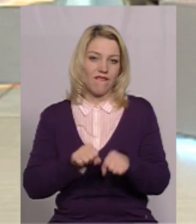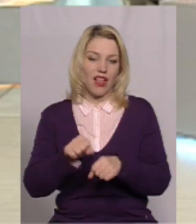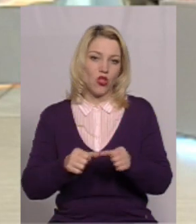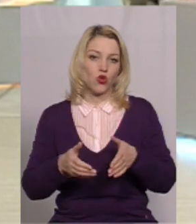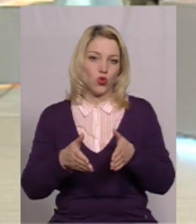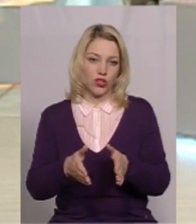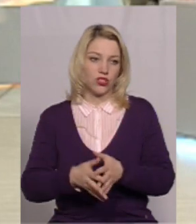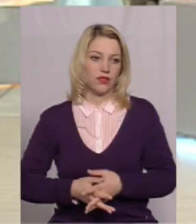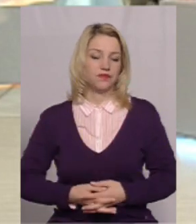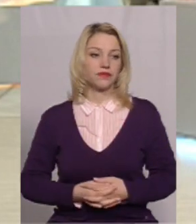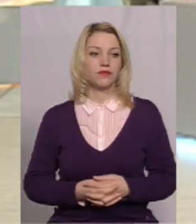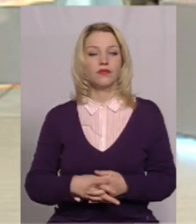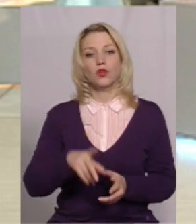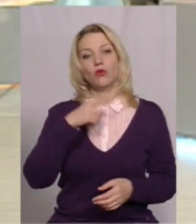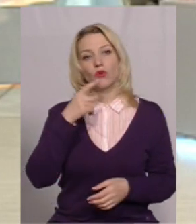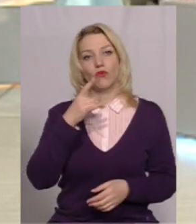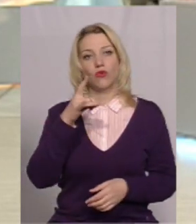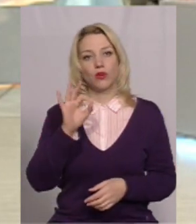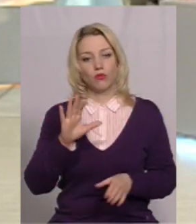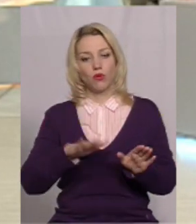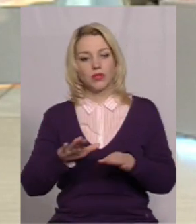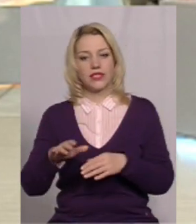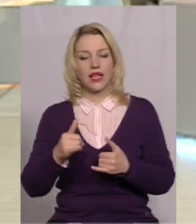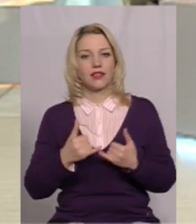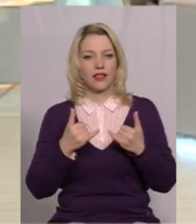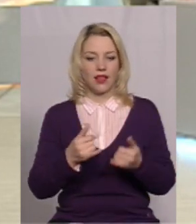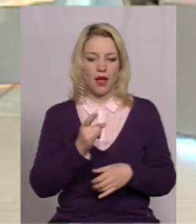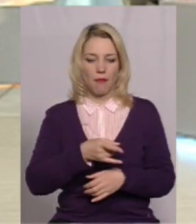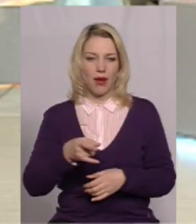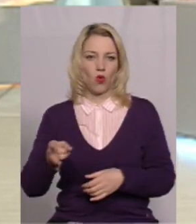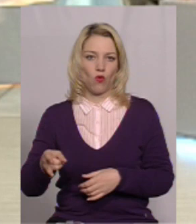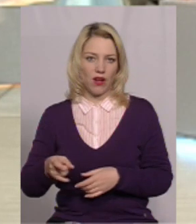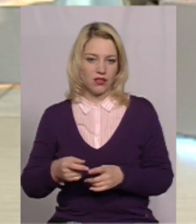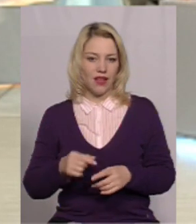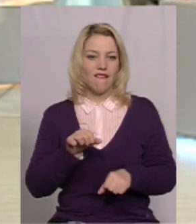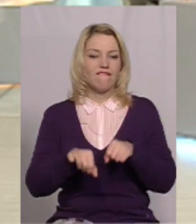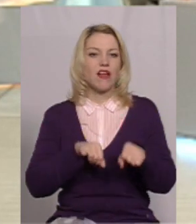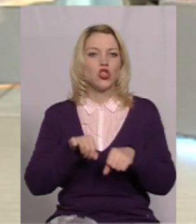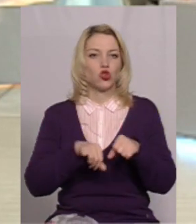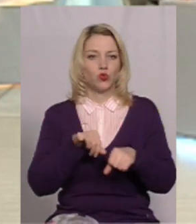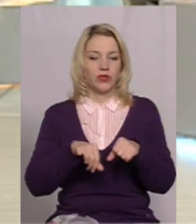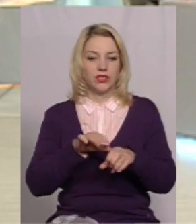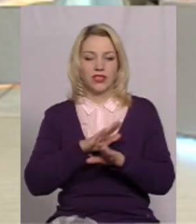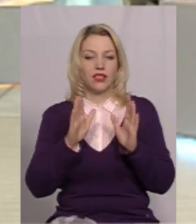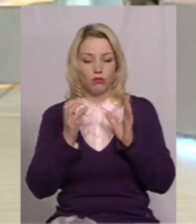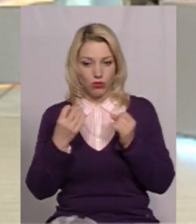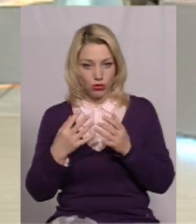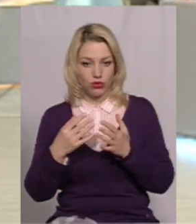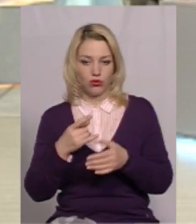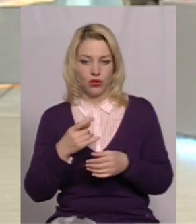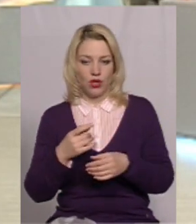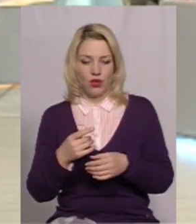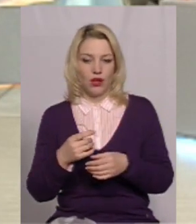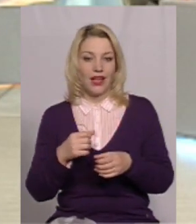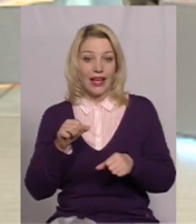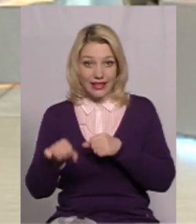велодоріжка. Поговоримо про місця для паркувань. велосипедисти не тільки їздять, а деколи